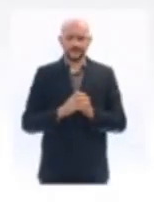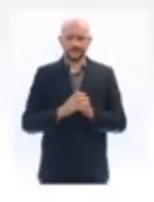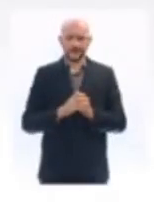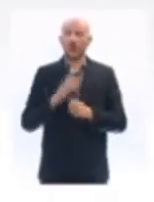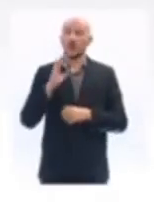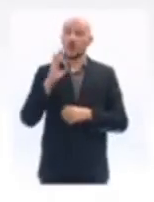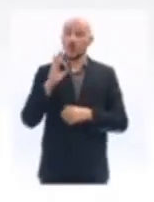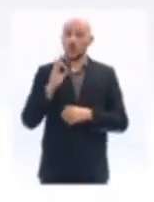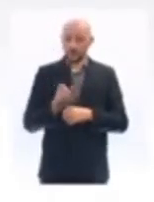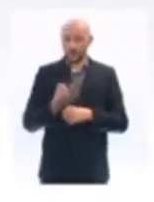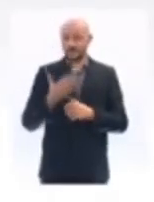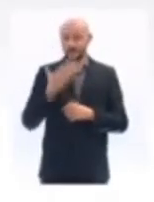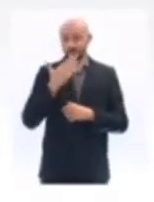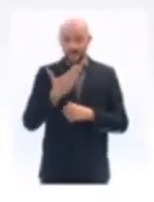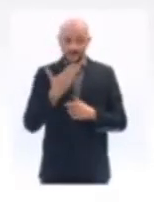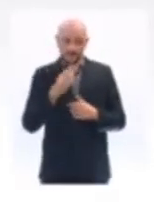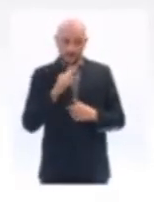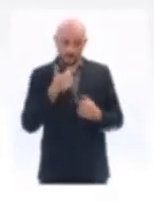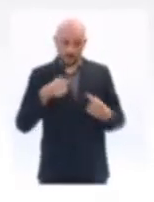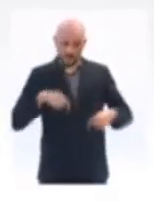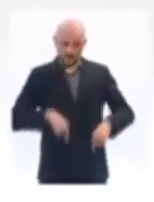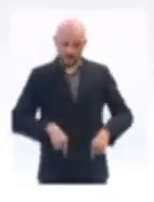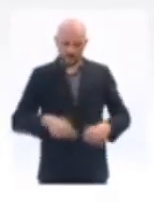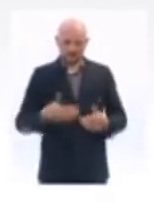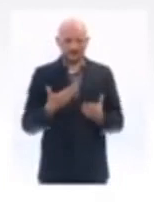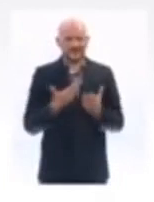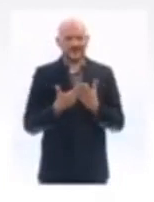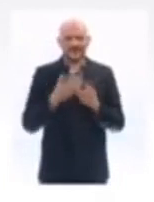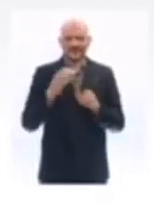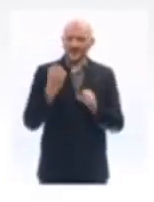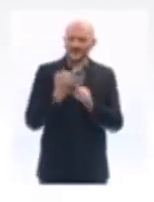moi j'ai des retours, effectivement, ce n'est pas la